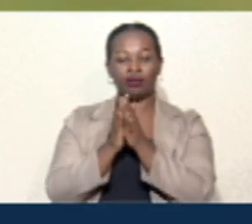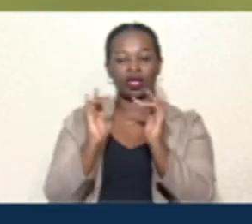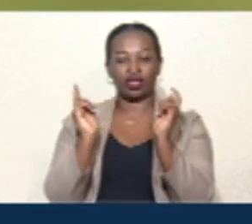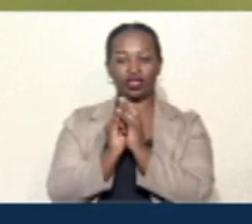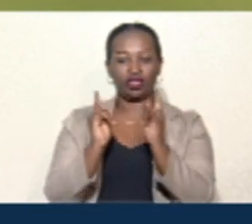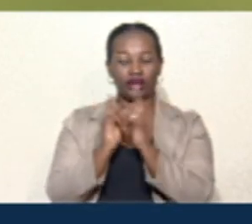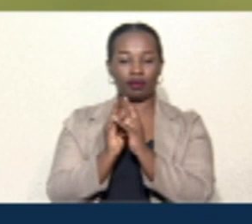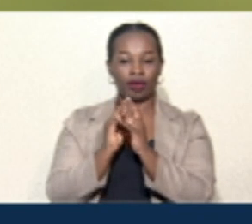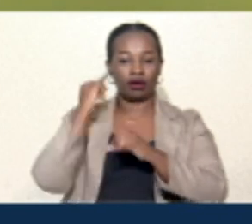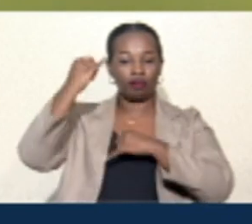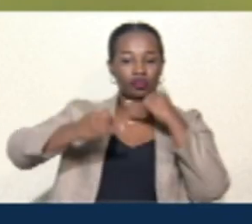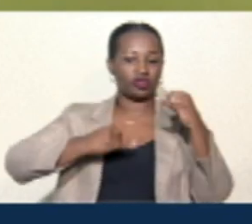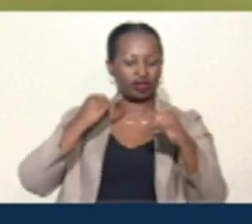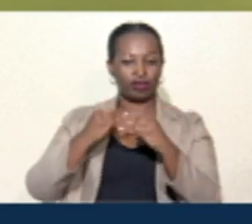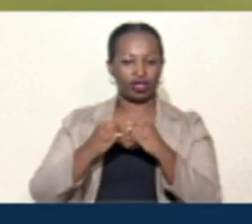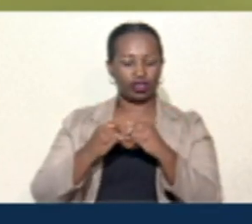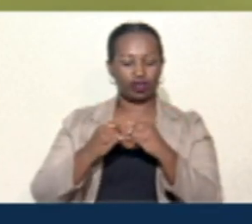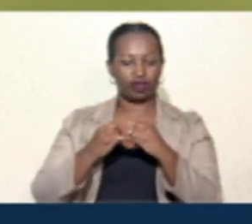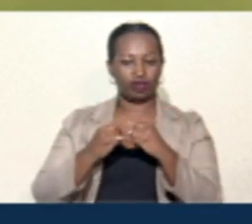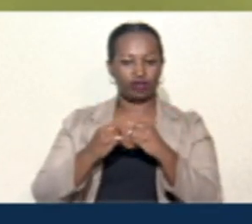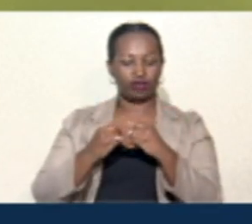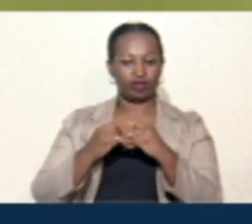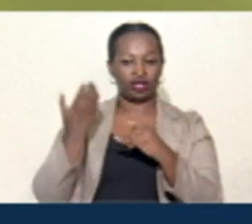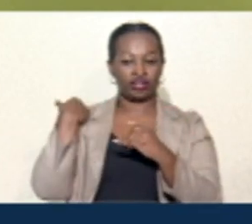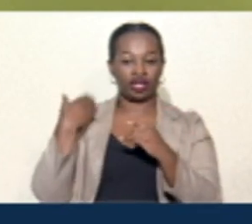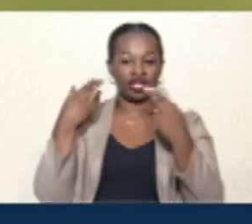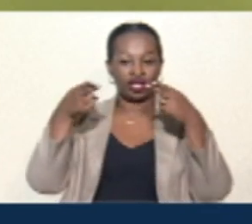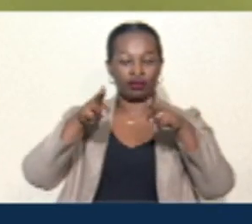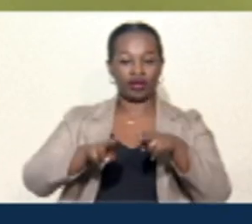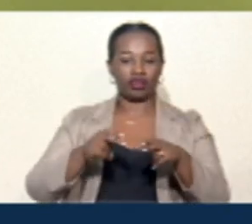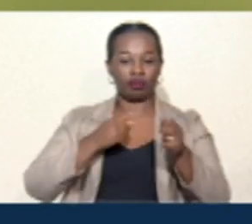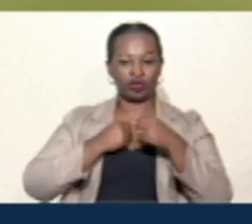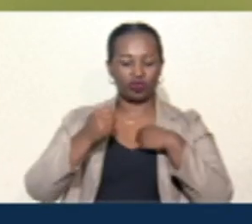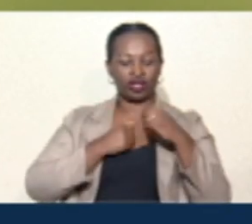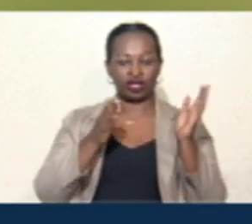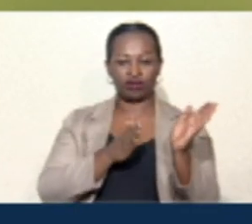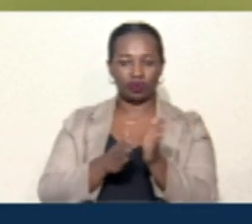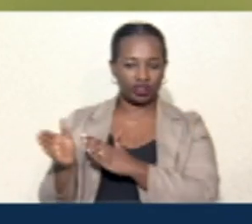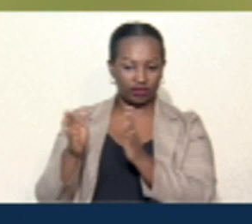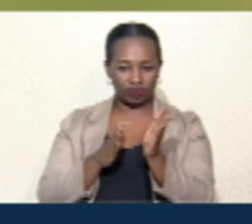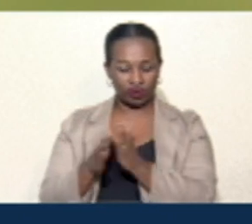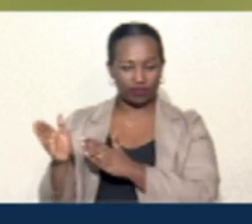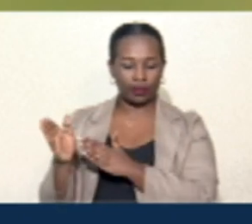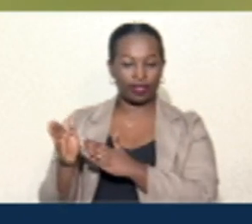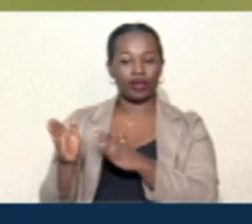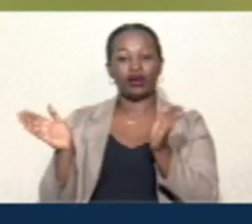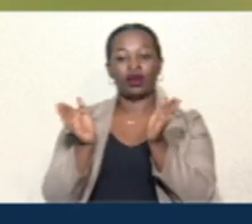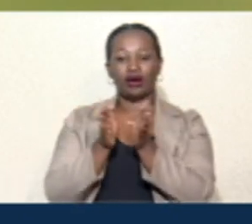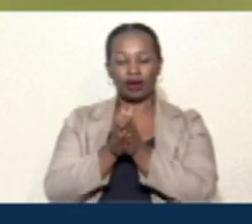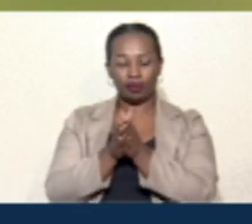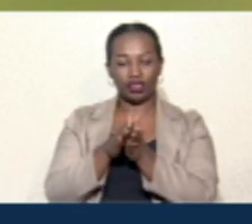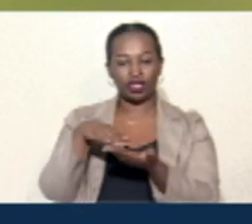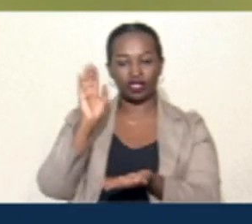Rwanda mpuzamahanga iyo duheruka yabereye mu Rwanda duheruka gutegura WTDC ariko na cyane cyane